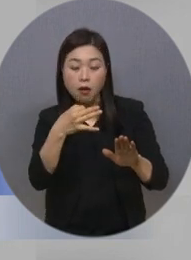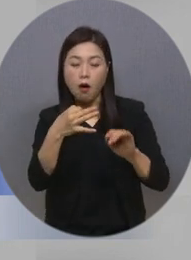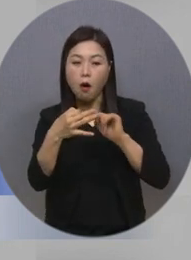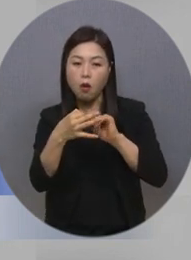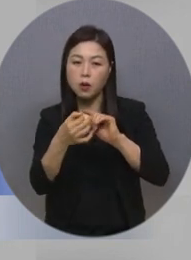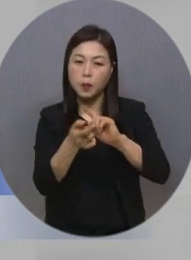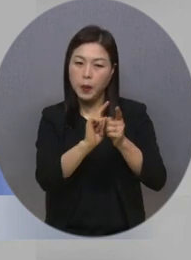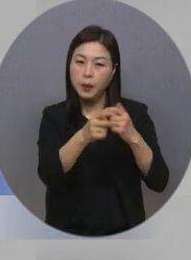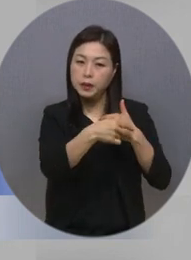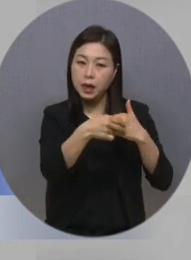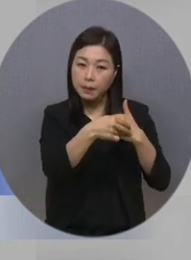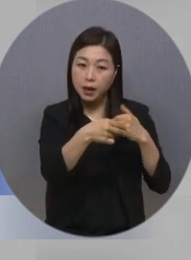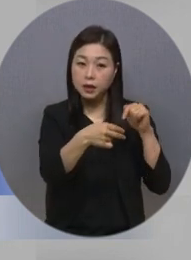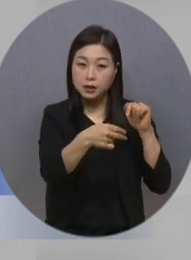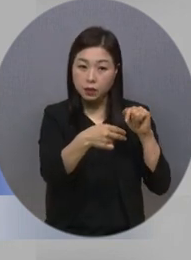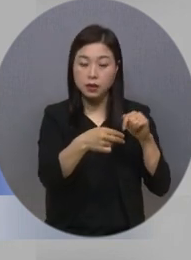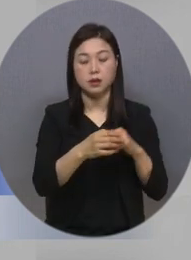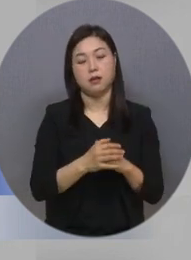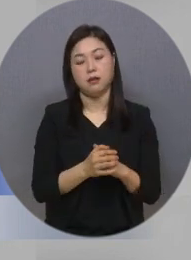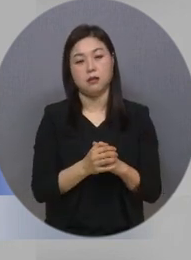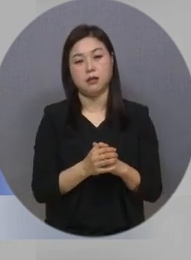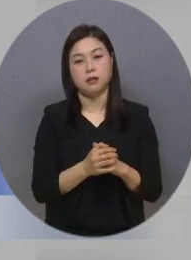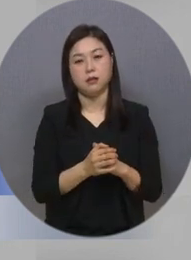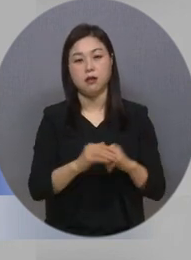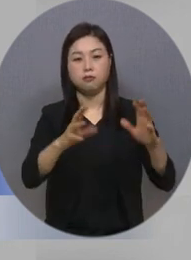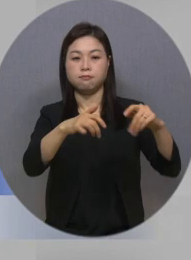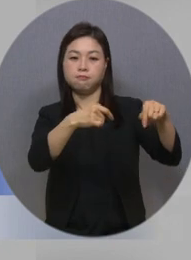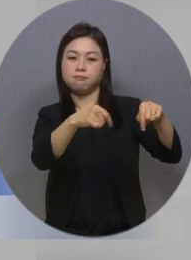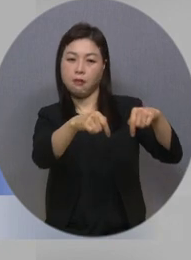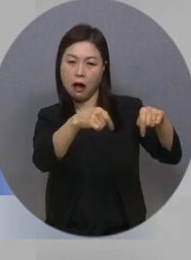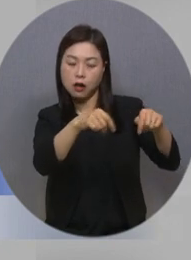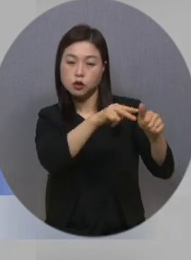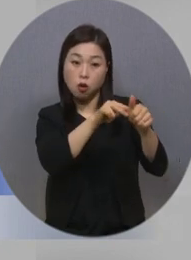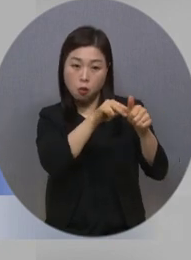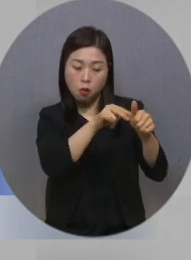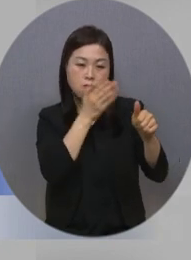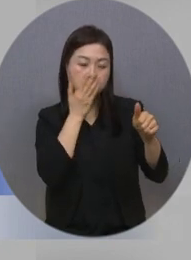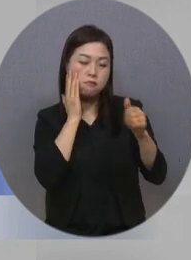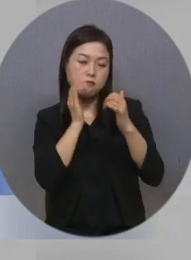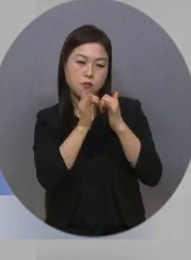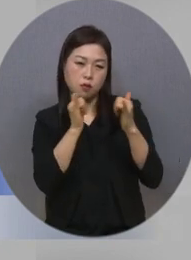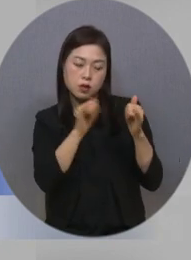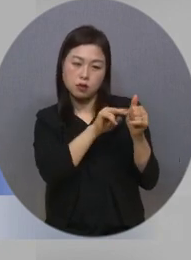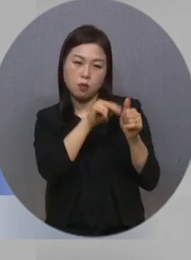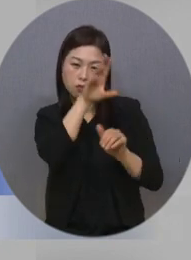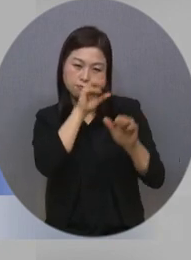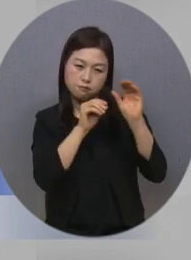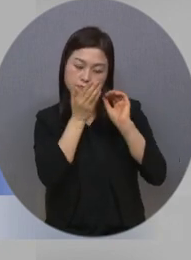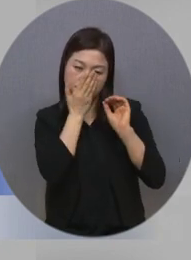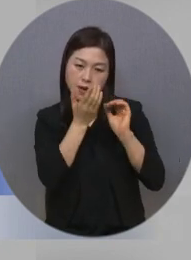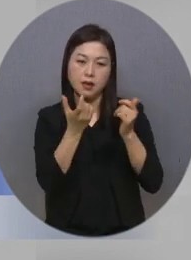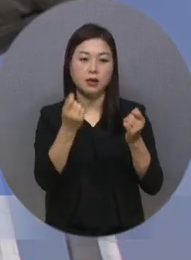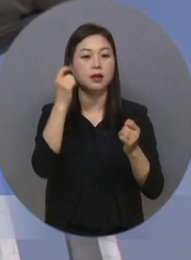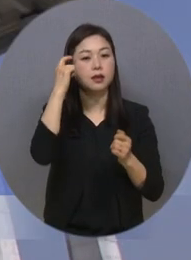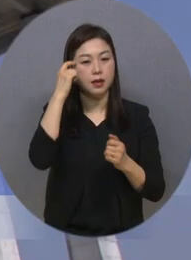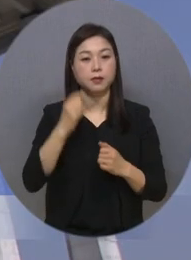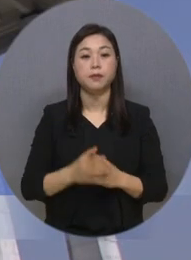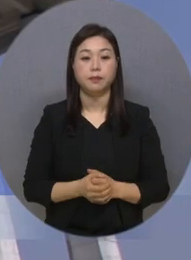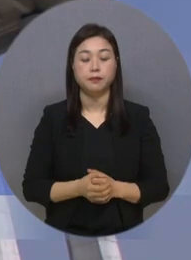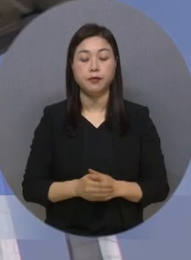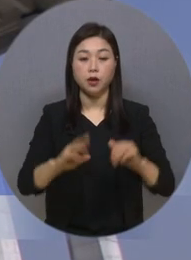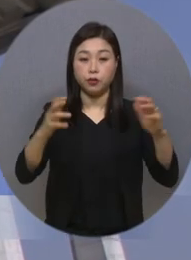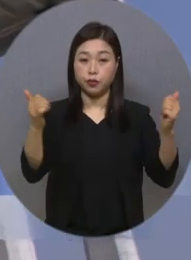시스템은 의정 정보에 대한 청각장애인의 접근을 향상시키는데 기여할 수 있을 것이라고 밝혔습니다 한편